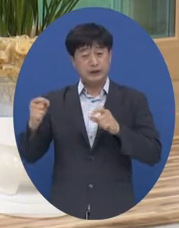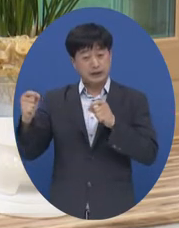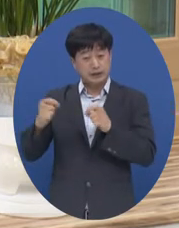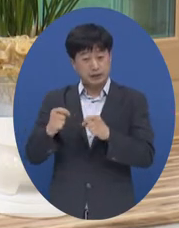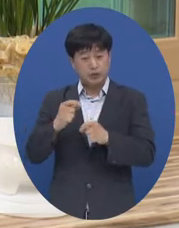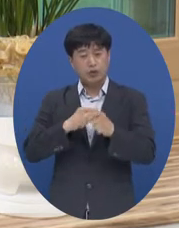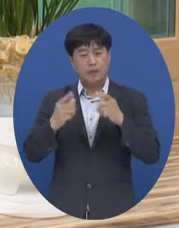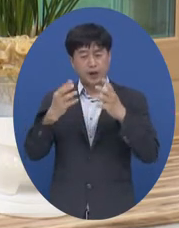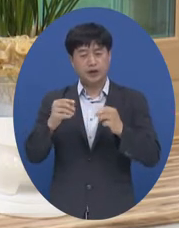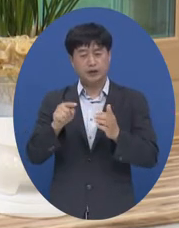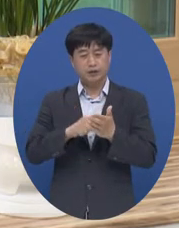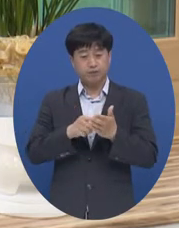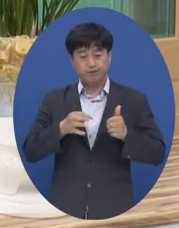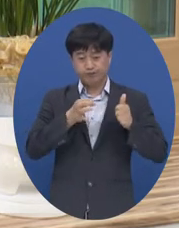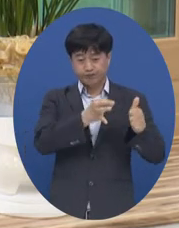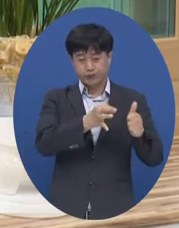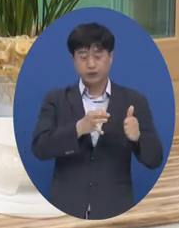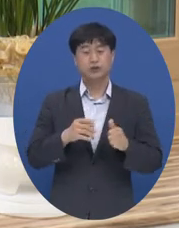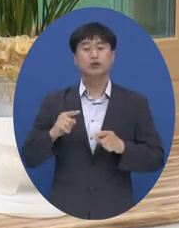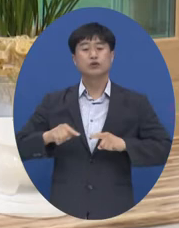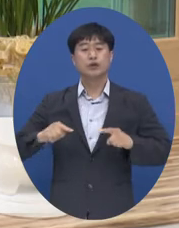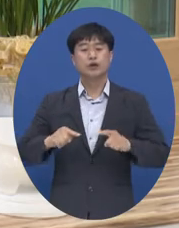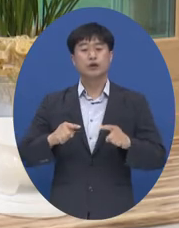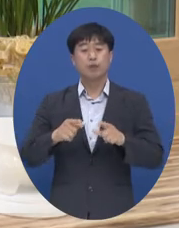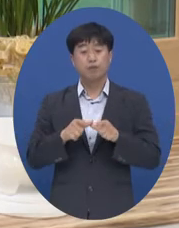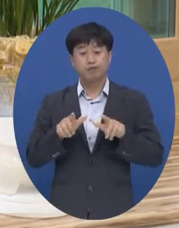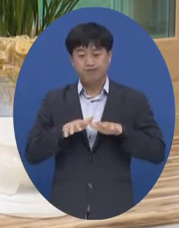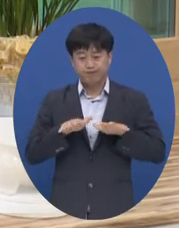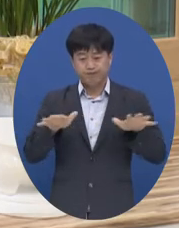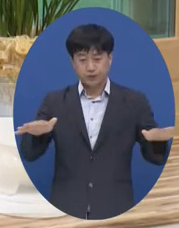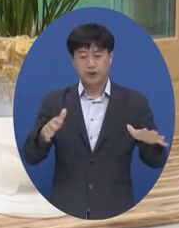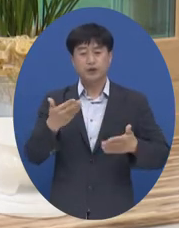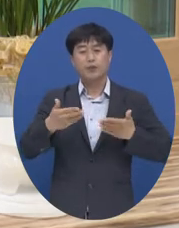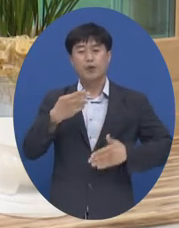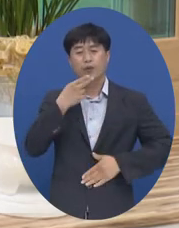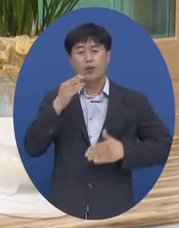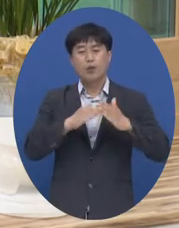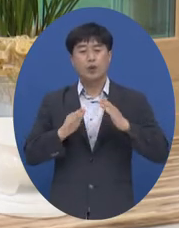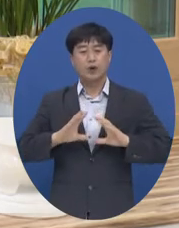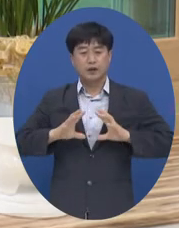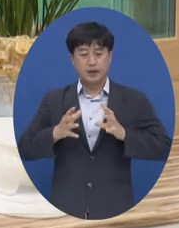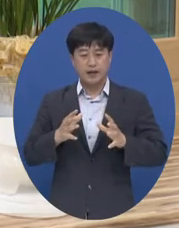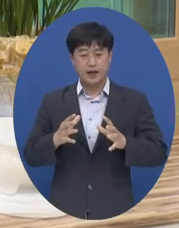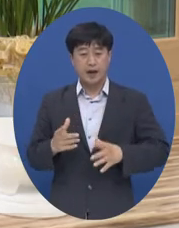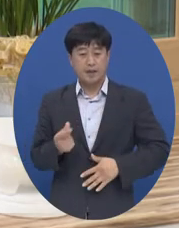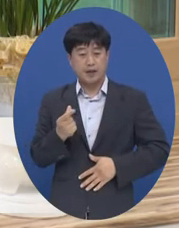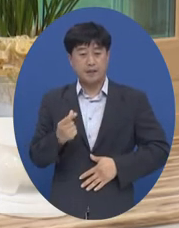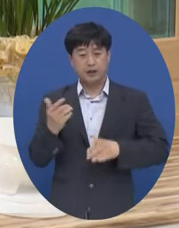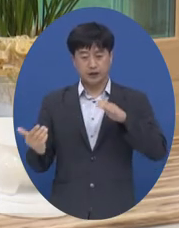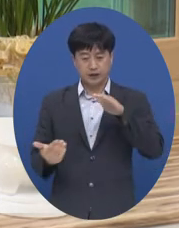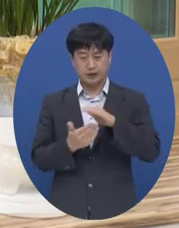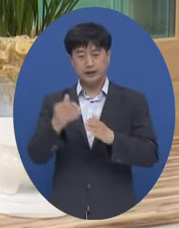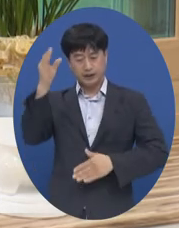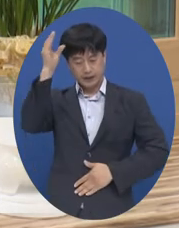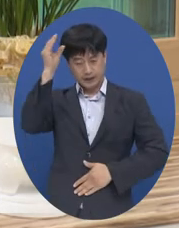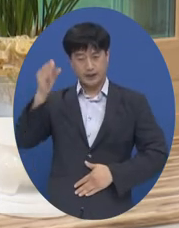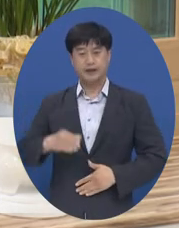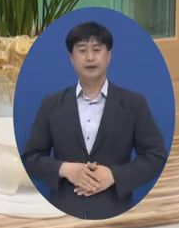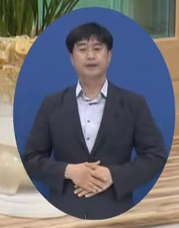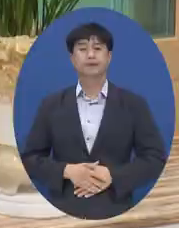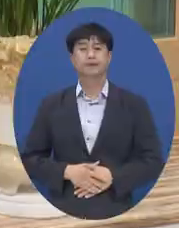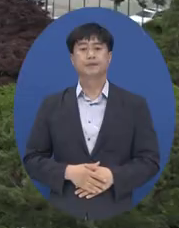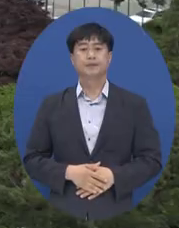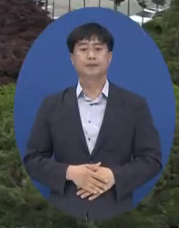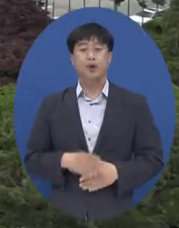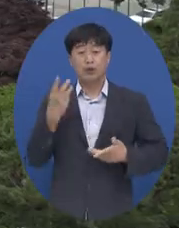많은 보수를 지급하기로 했습니다. 이러한 정책들이 민간에도 확산되어 차별 없는 공정한 세상이 하루빨리 이루어지길